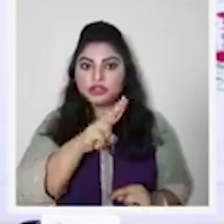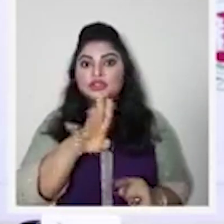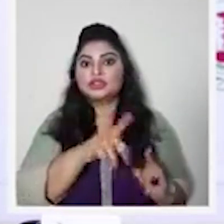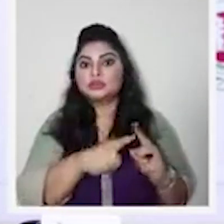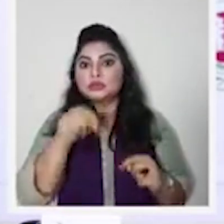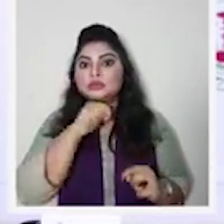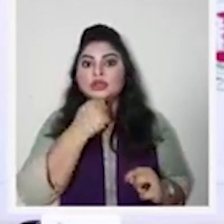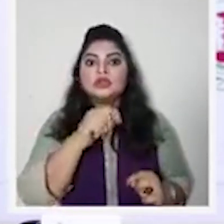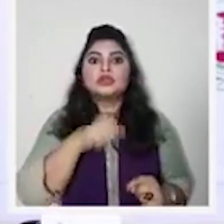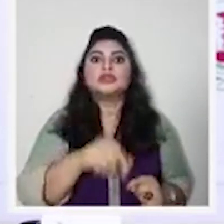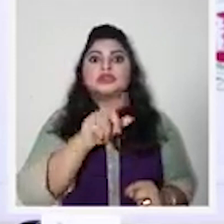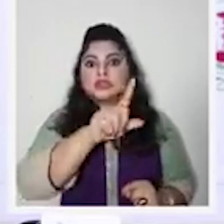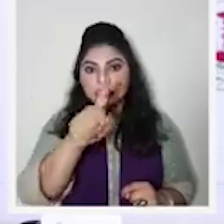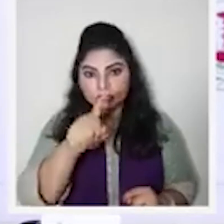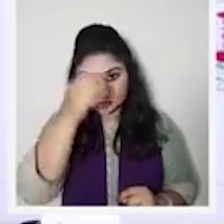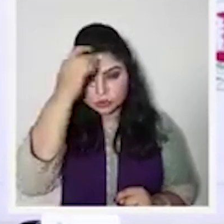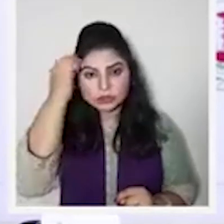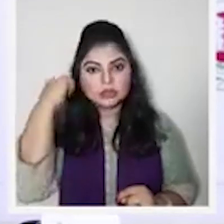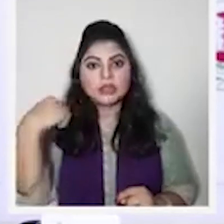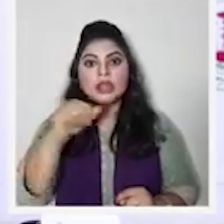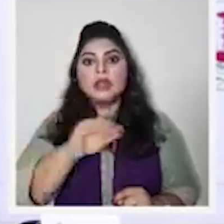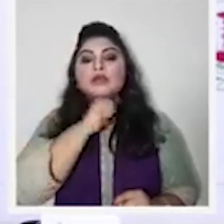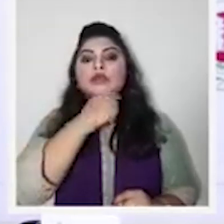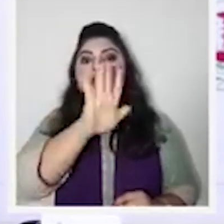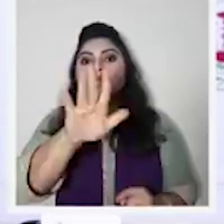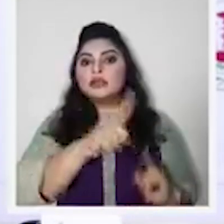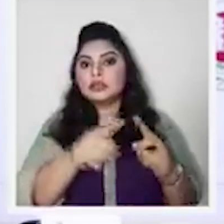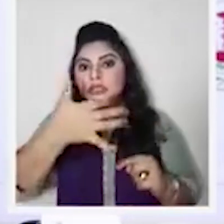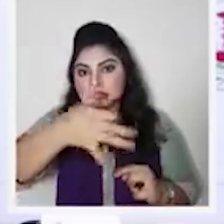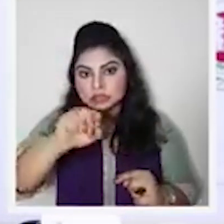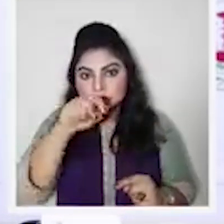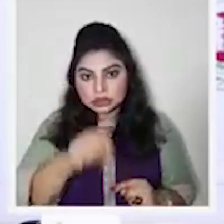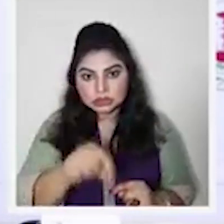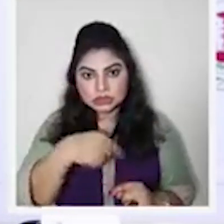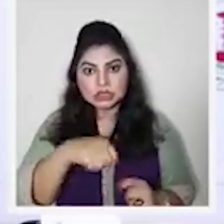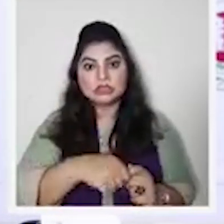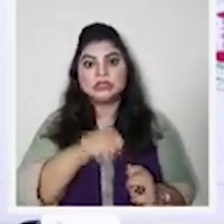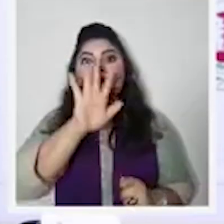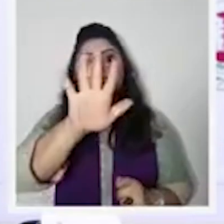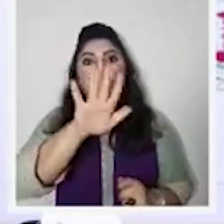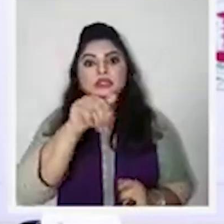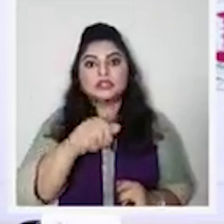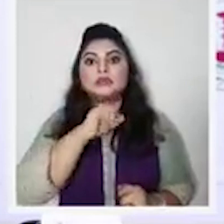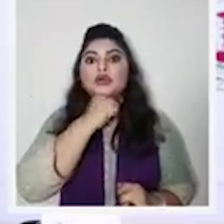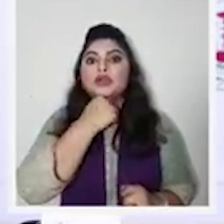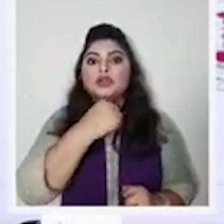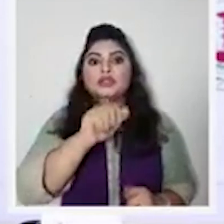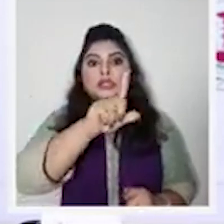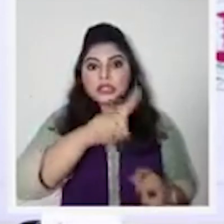24 ঘন্টায় মৃত্যুবরণ করেছেন তাদের বয়স বিভাজনে 21-30 বছর 1 জন, 31-40 1 জন, 51-50